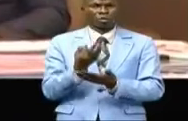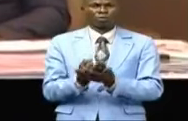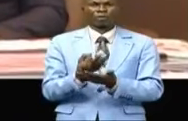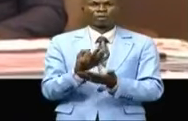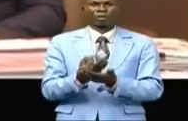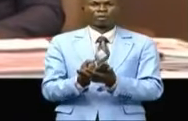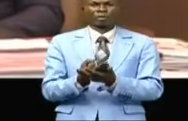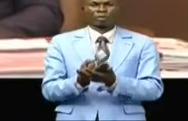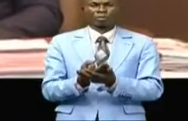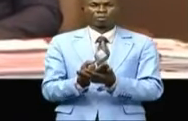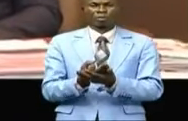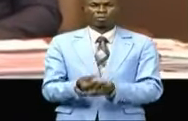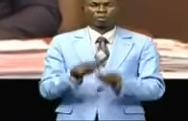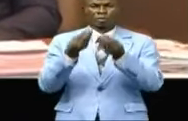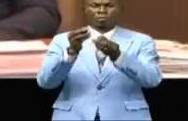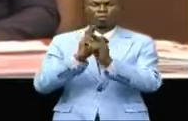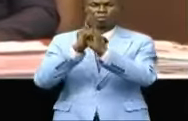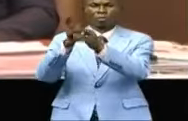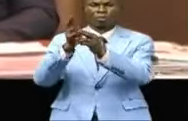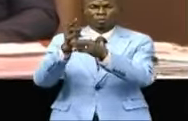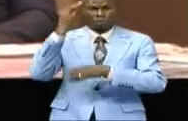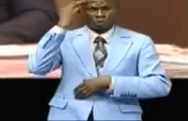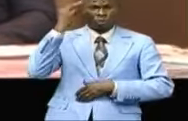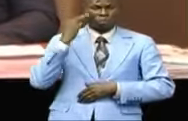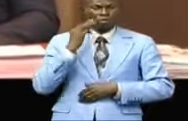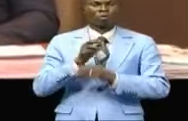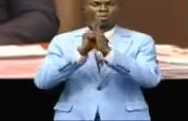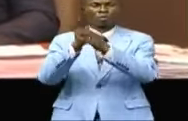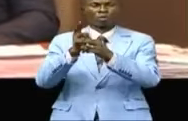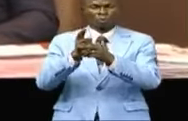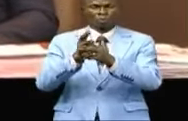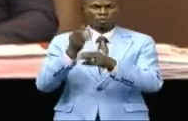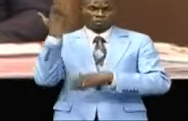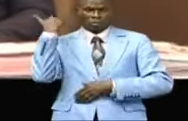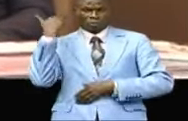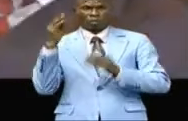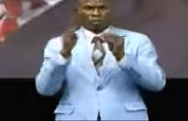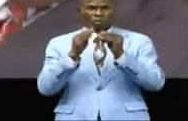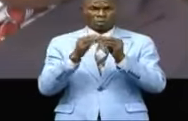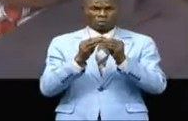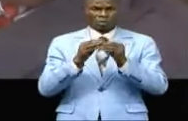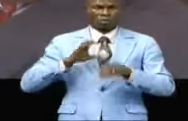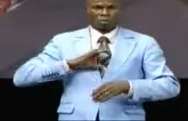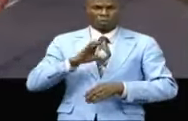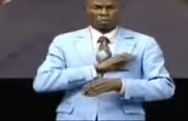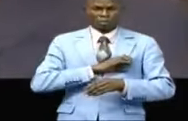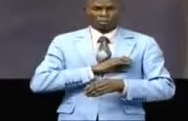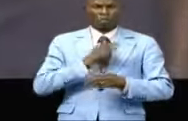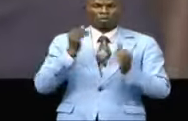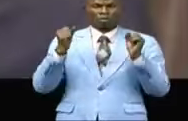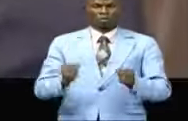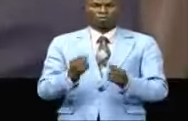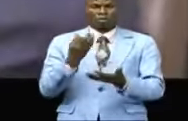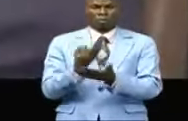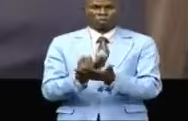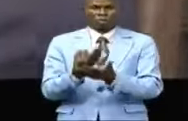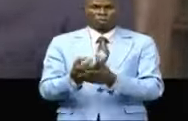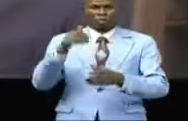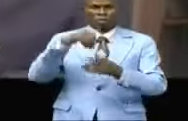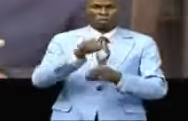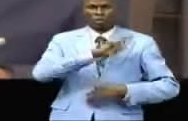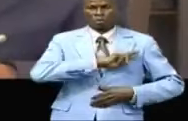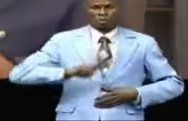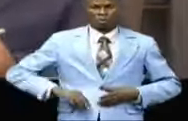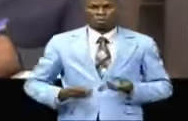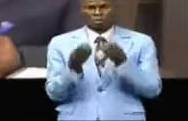Finances a présenté au Conseil le rapport de la dernière réunion du Comité des stabilités financières en République démocratique du